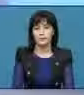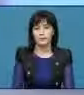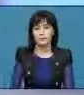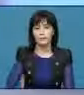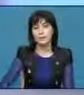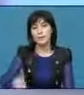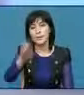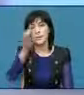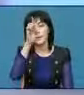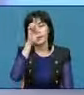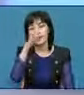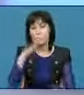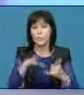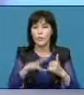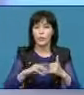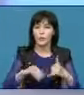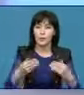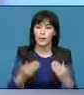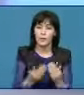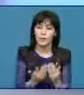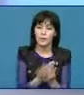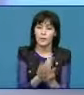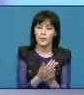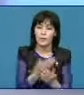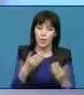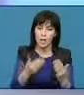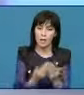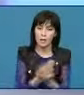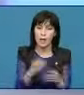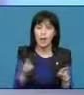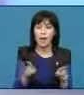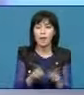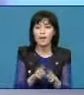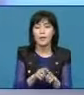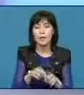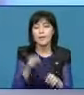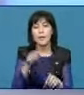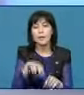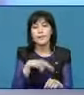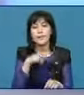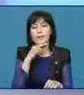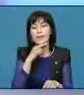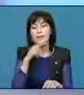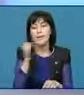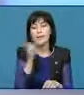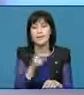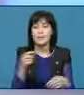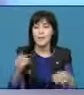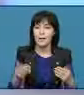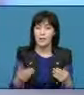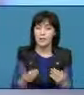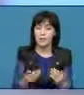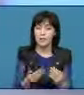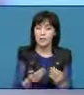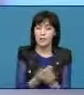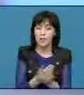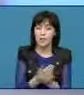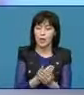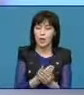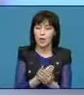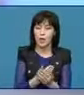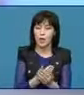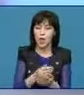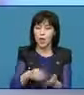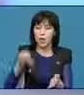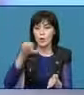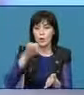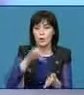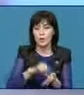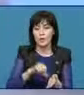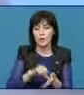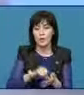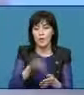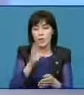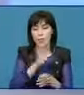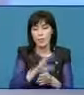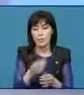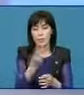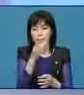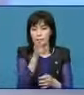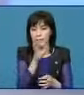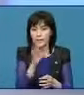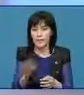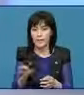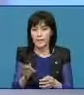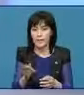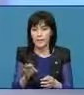Елімізде топырақты өңдеу әдістері жаңаша қарқын алды. Оған ден қойған жұрттың заманауи технологияларды өндіріске енгізу арқылы өнім көлемін 2 есеге дейін